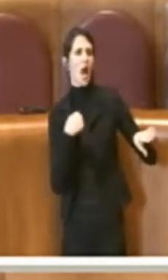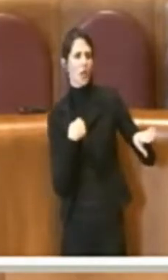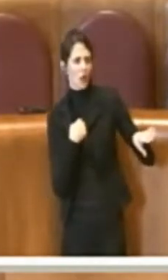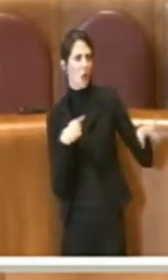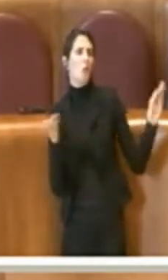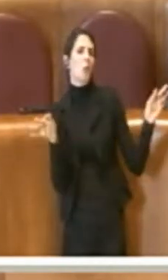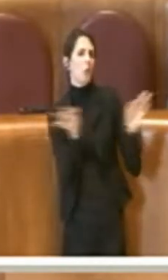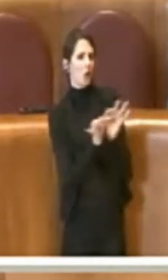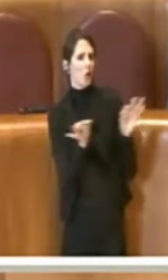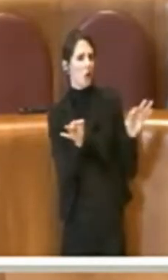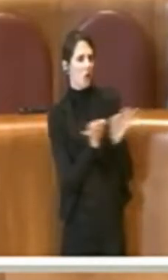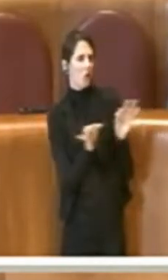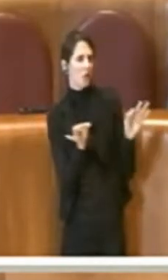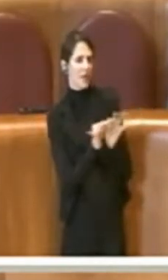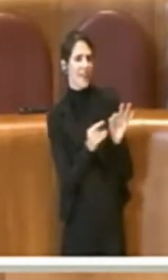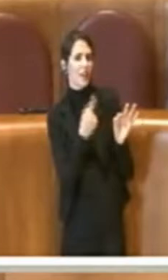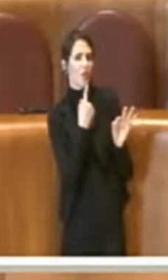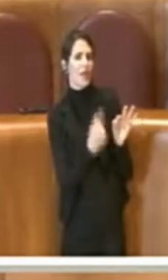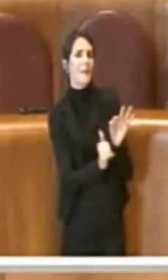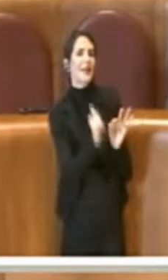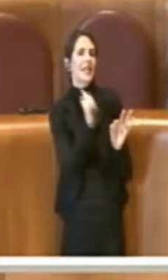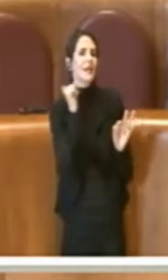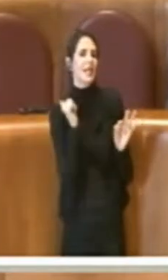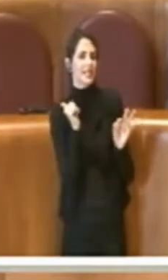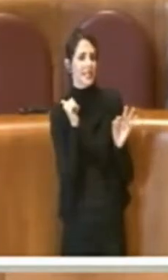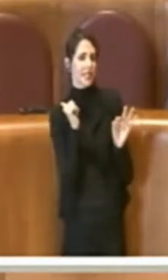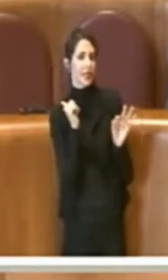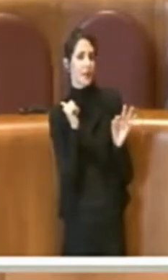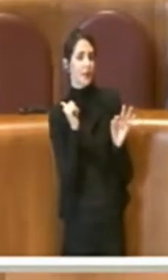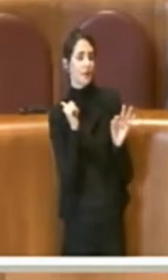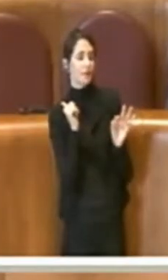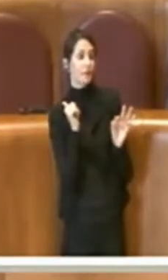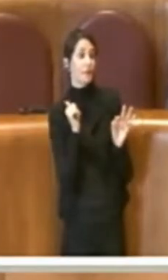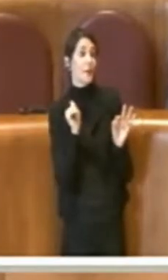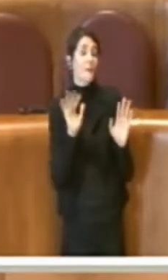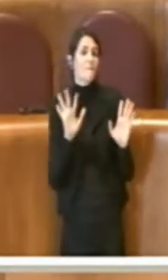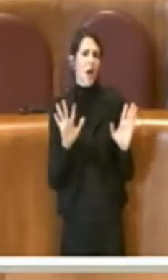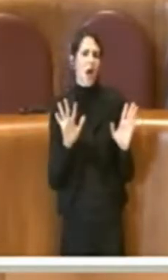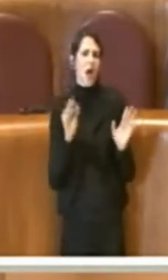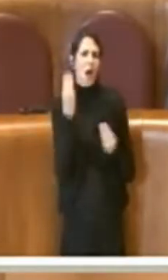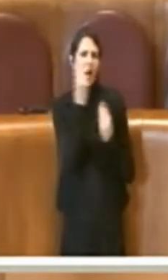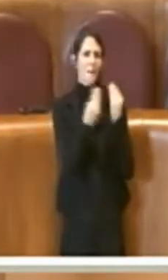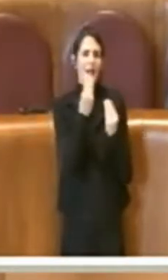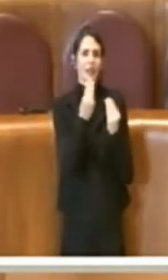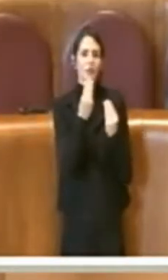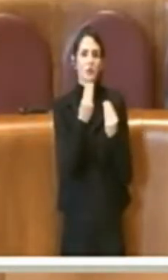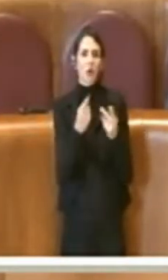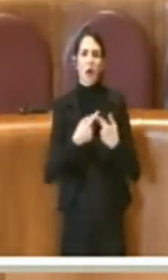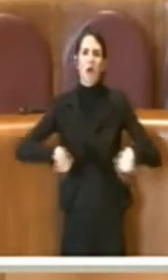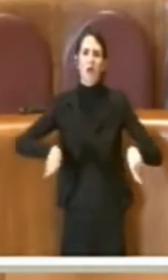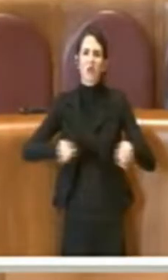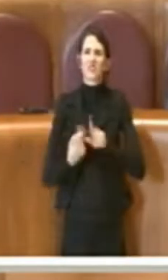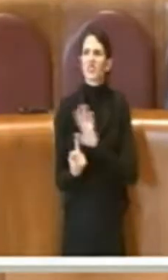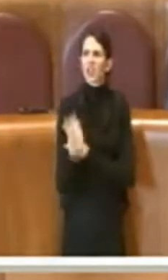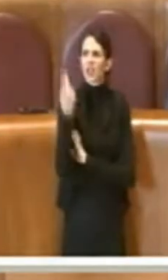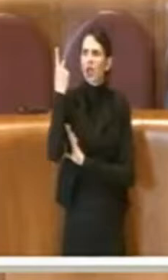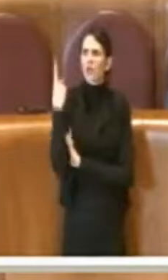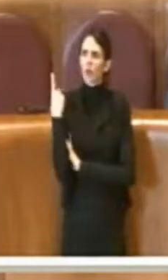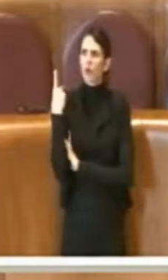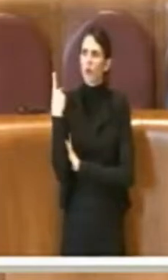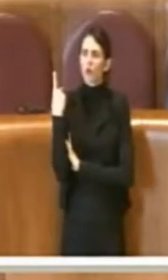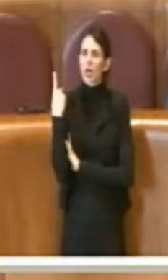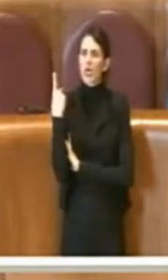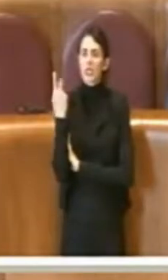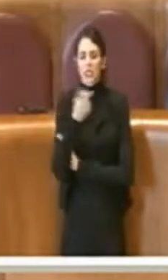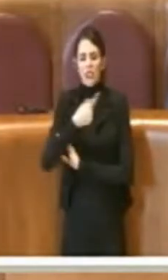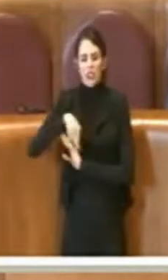premesse, almeno su questo punto di vista, poi se ripenso a due consigli fa in cui non abbiamo votato